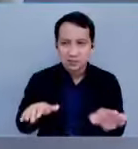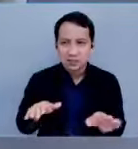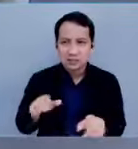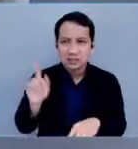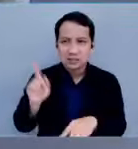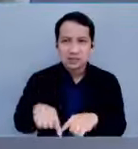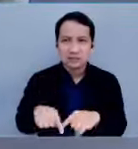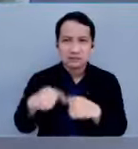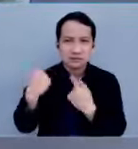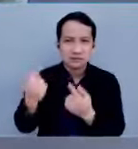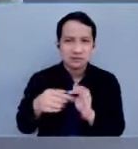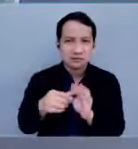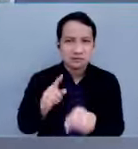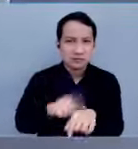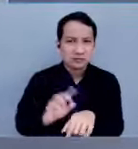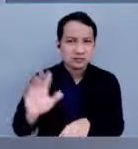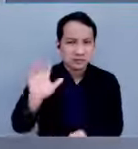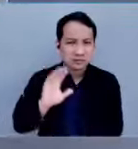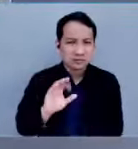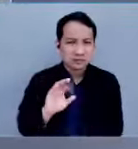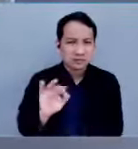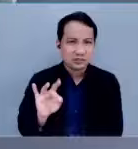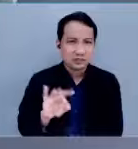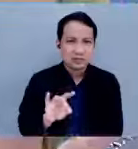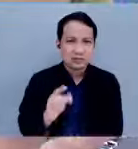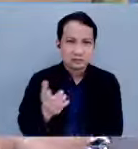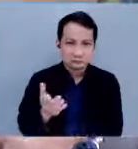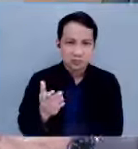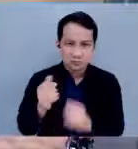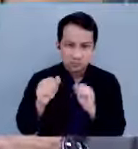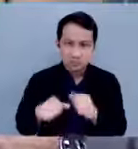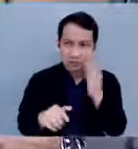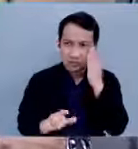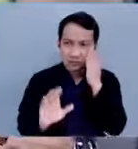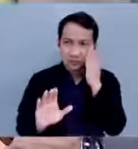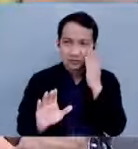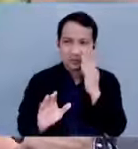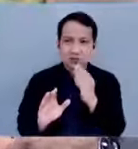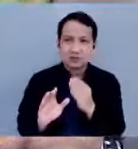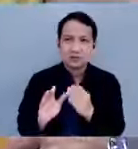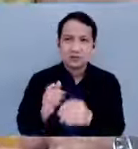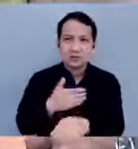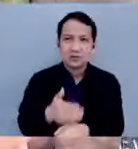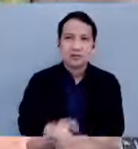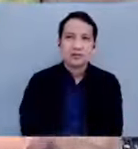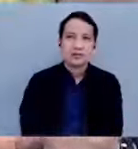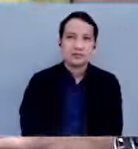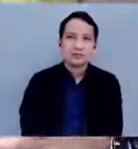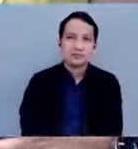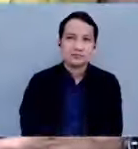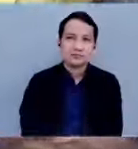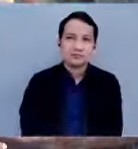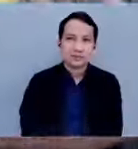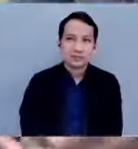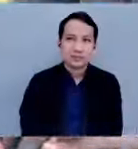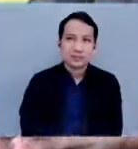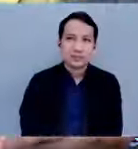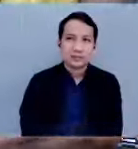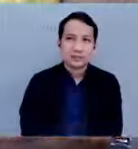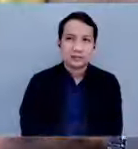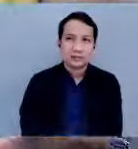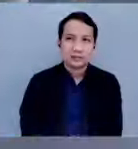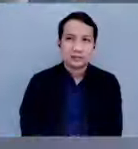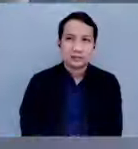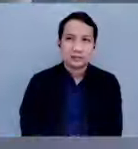naabutan yung panahon na nung 80s pa or 90s pero still alam nila yung kanta ng Neocolours. Kayang sabayan. Kayang sabayan. It's amazing. Beautiful we, class. We